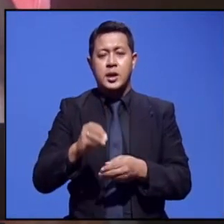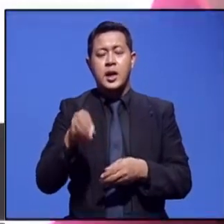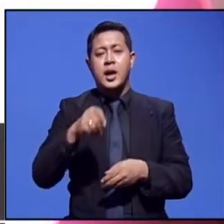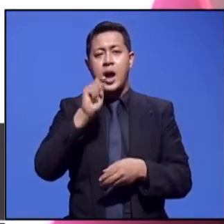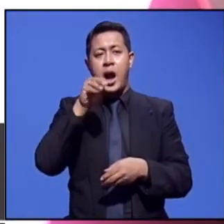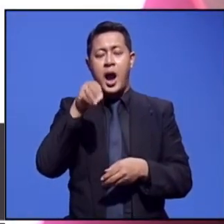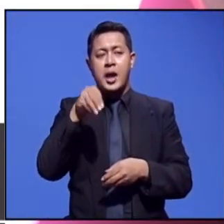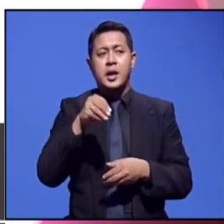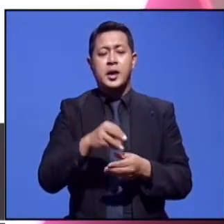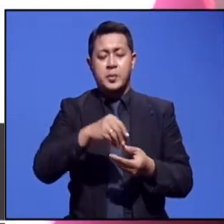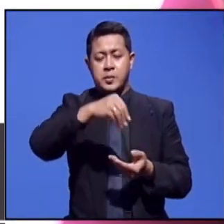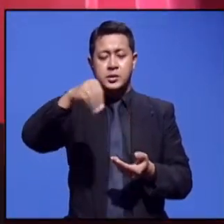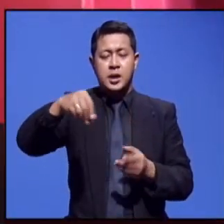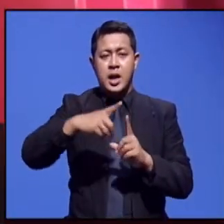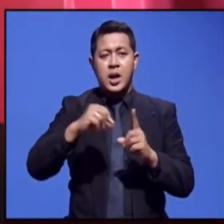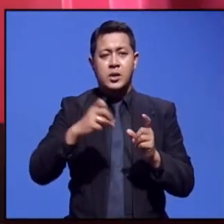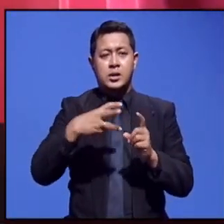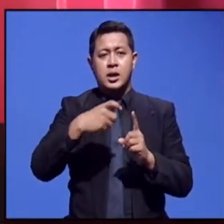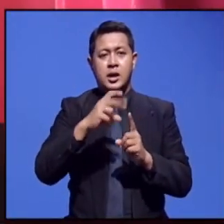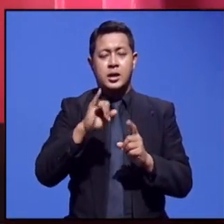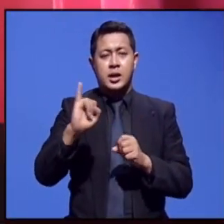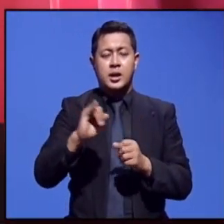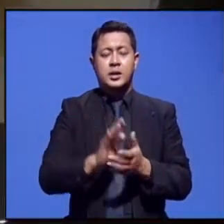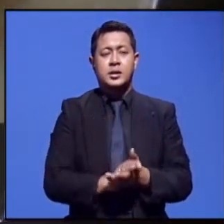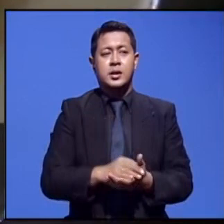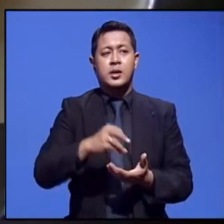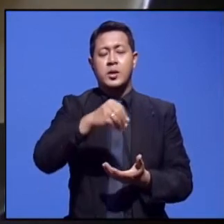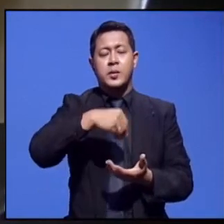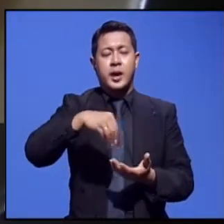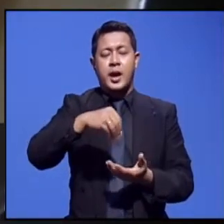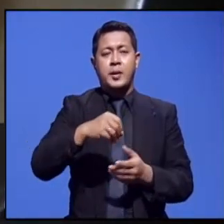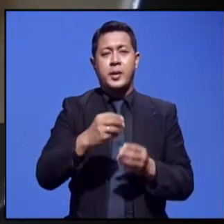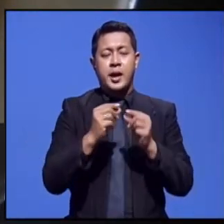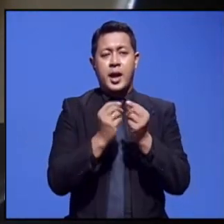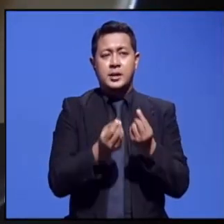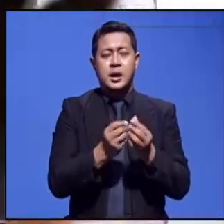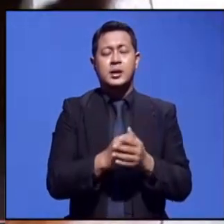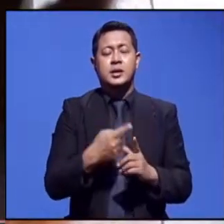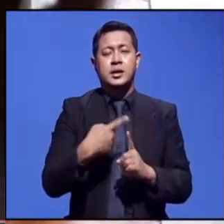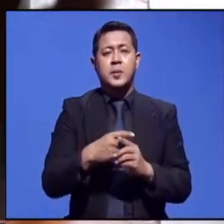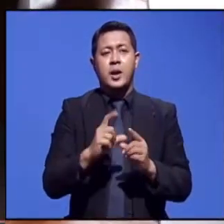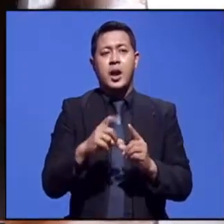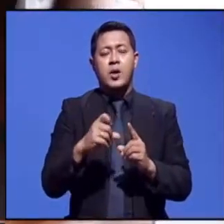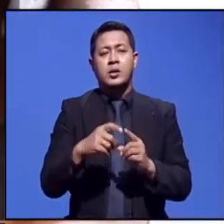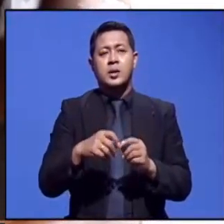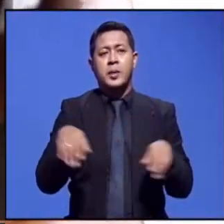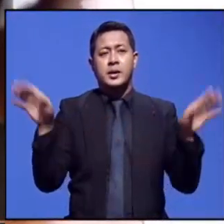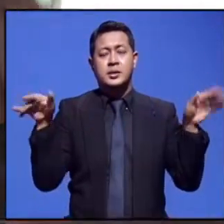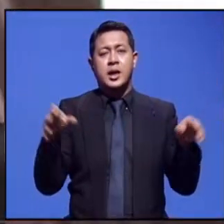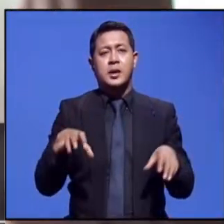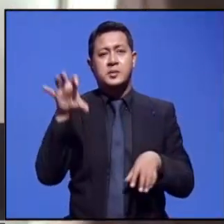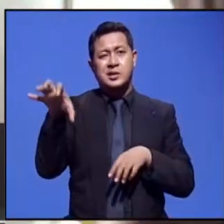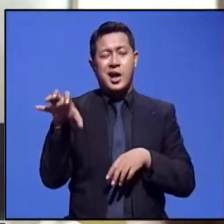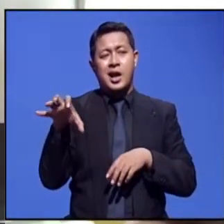taburan seledri, hingga kacang tanah goreng. Kalau masih kurang, pembeli juga bisa menambahkan lauk lainnya seperti sayap,